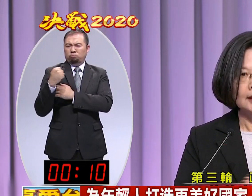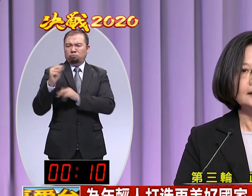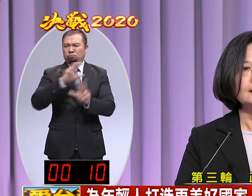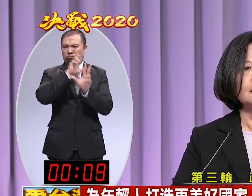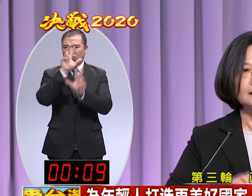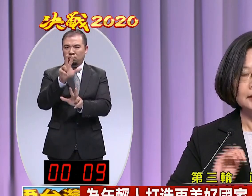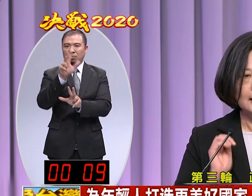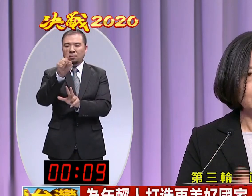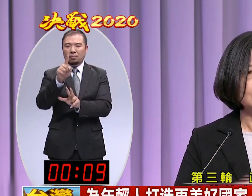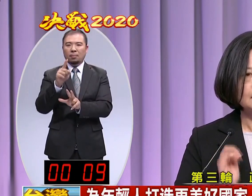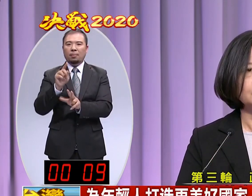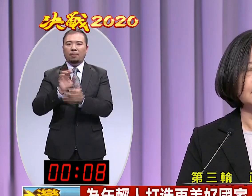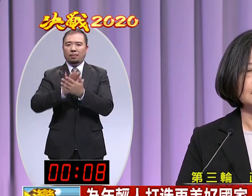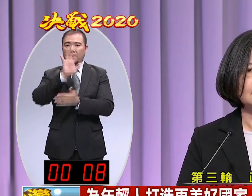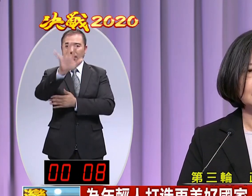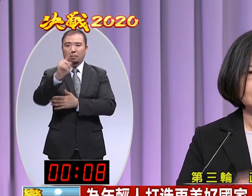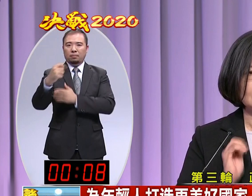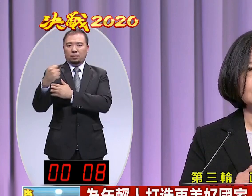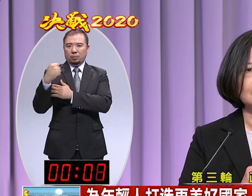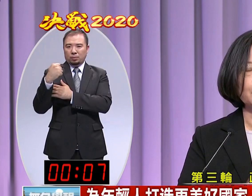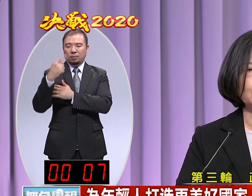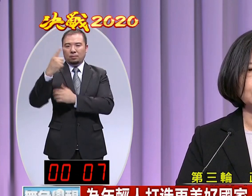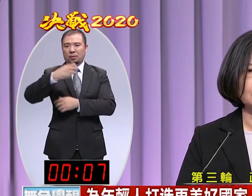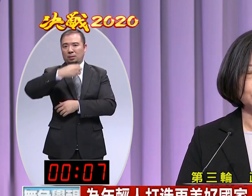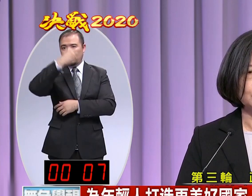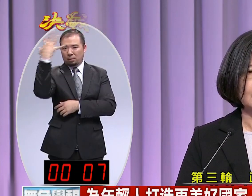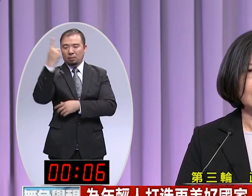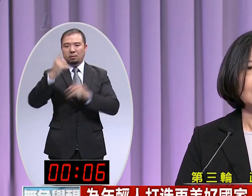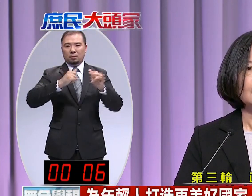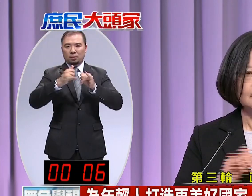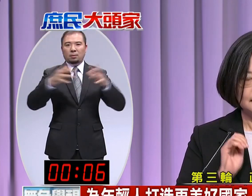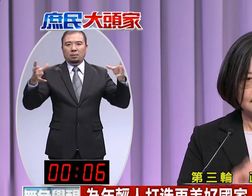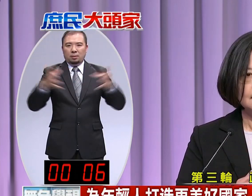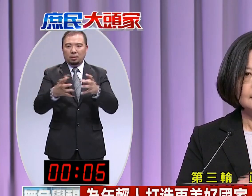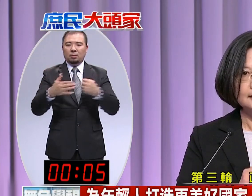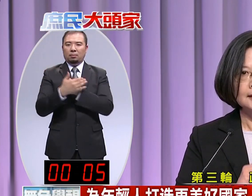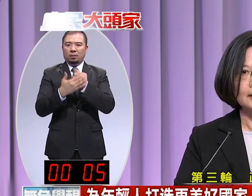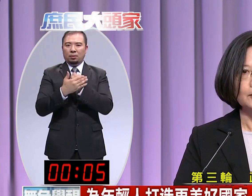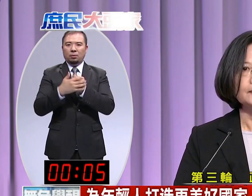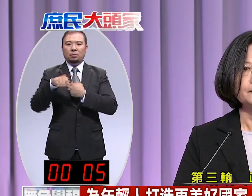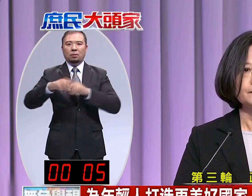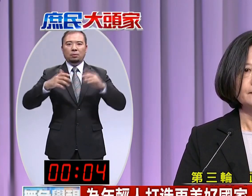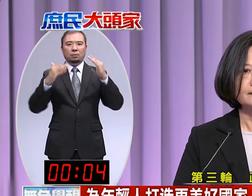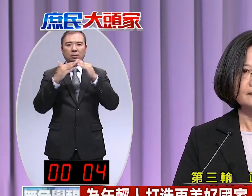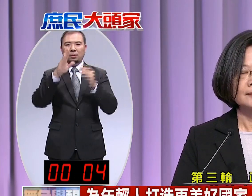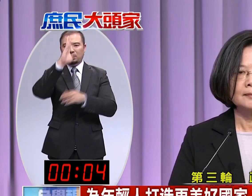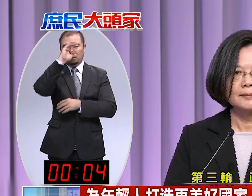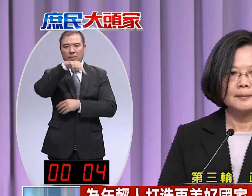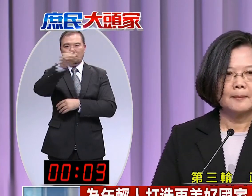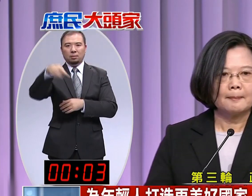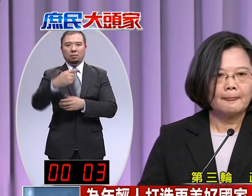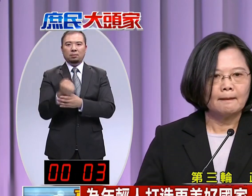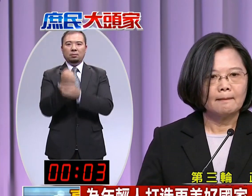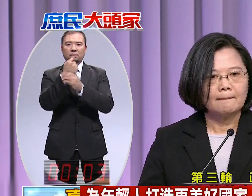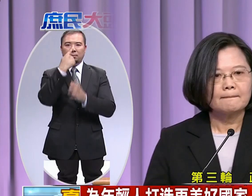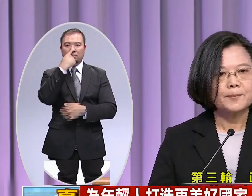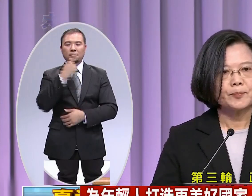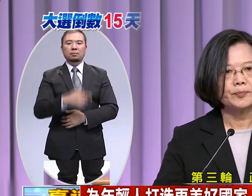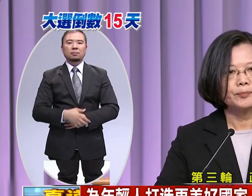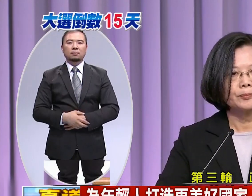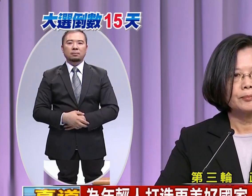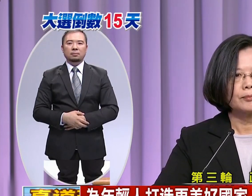的跟年轻人、跟台湾社会的整体一起来保护这个国家。请支持蔡英文。